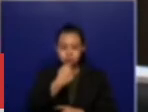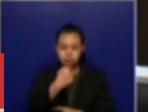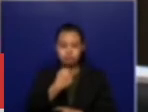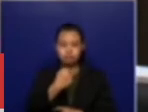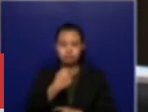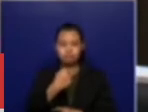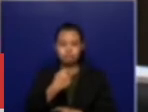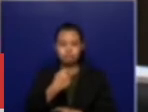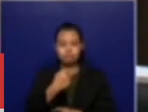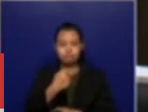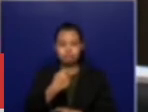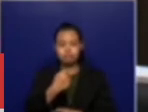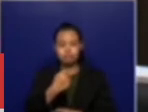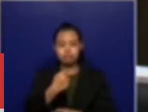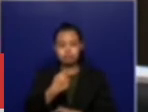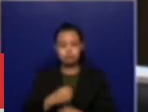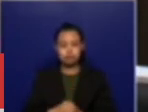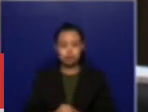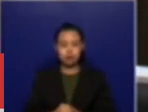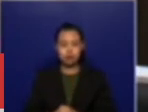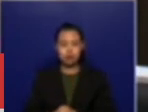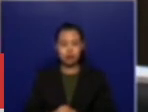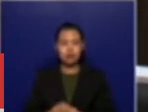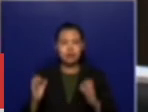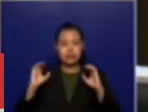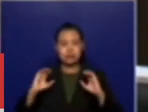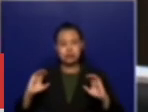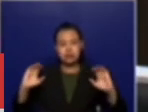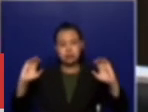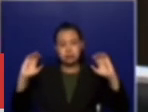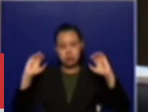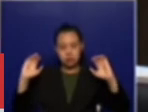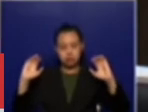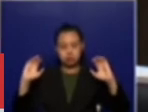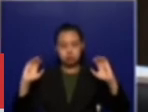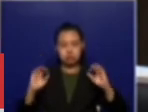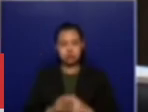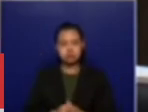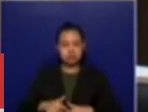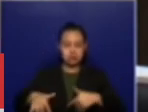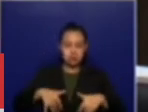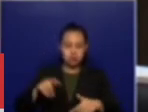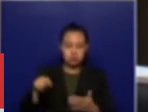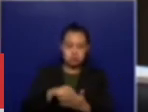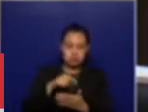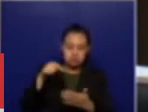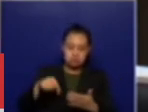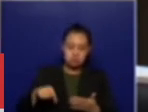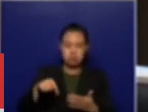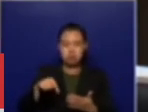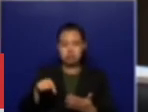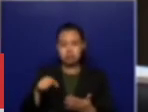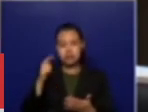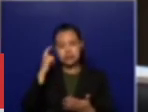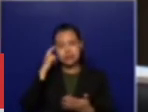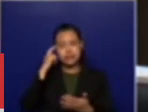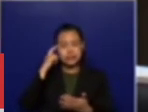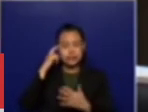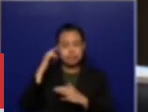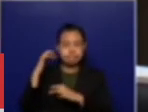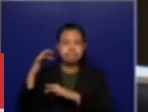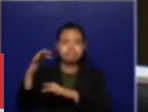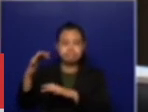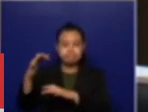ให้สิ่งที่รัฐบาลที่มาจากการเลือกตั้งทำให้รัฐบาลของประชาชนที่เขาเตรียมการเอาไว้มีวิสัยทัศน์ยาวไกล